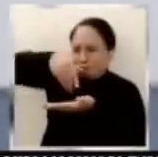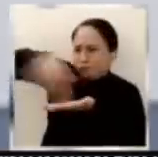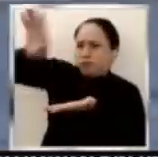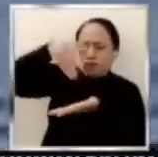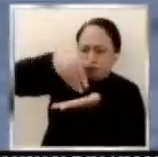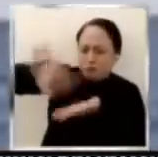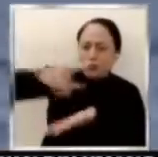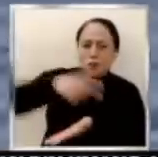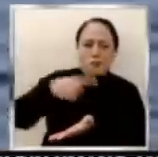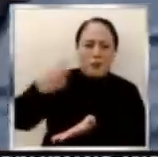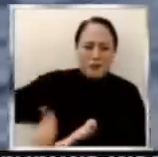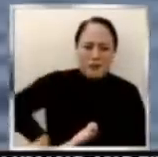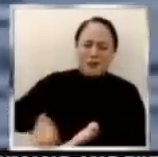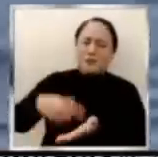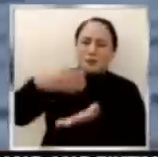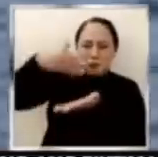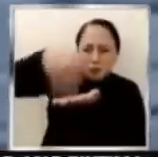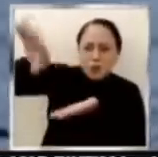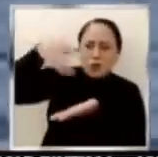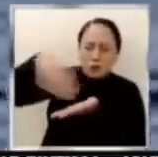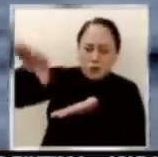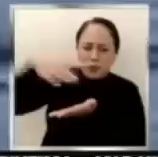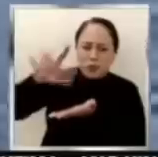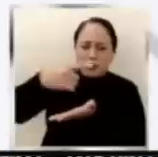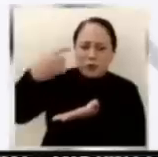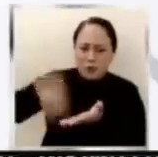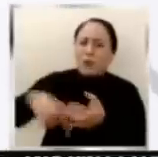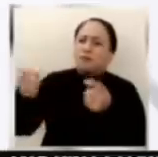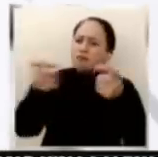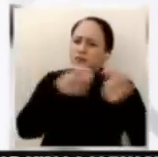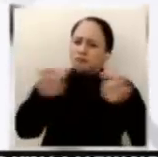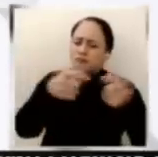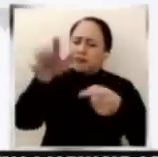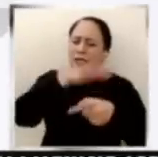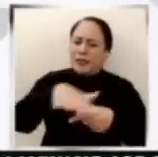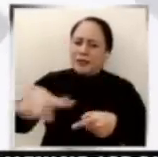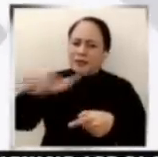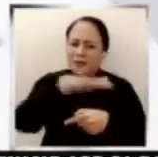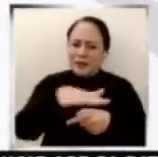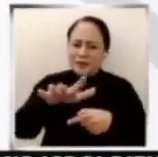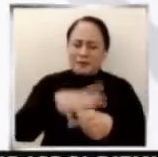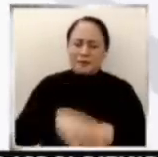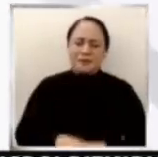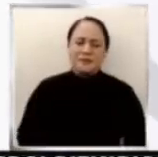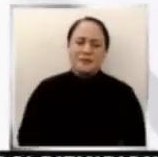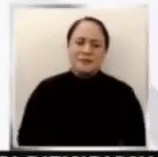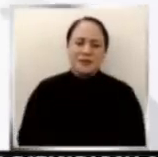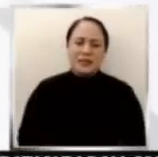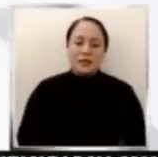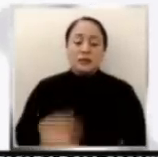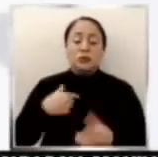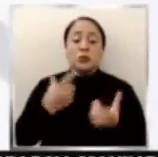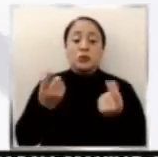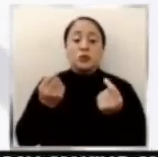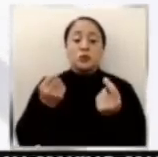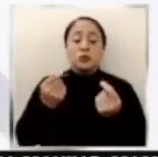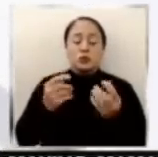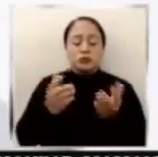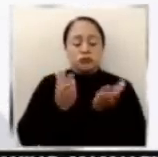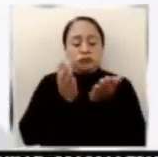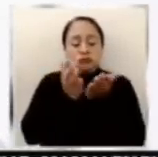Navy, naka-putdorb natin yung barko ng Chinese. O, nilapitan nila. Inikot-ikotan ang barko natin. Tapos umalis na